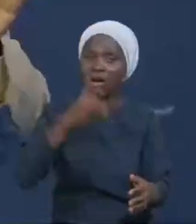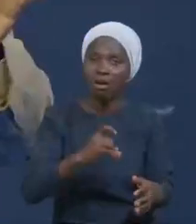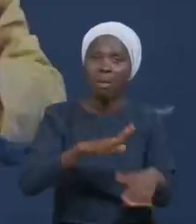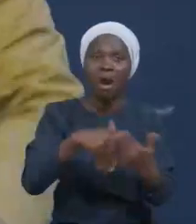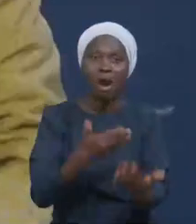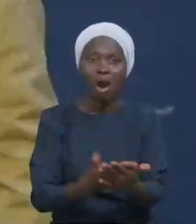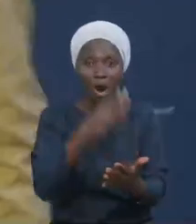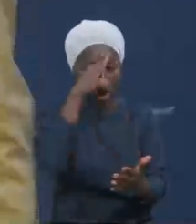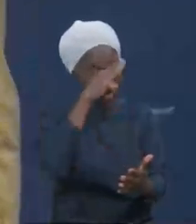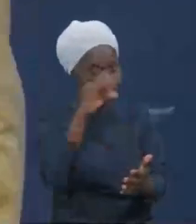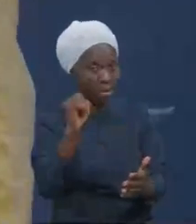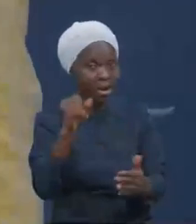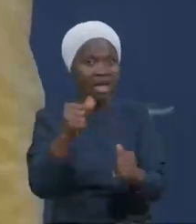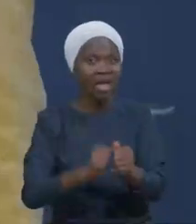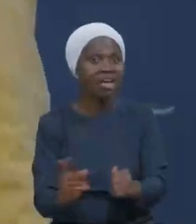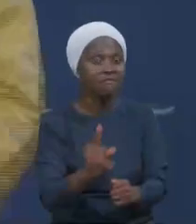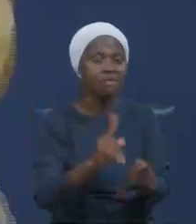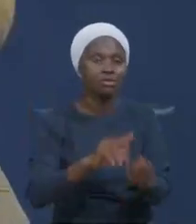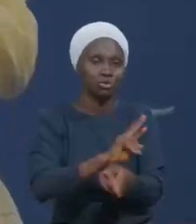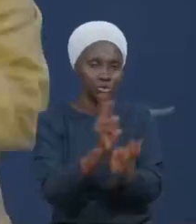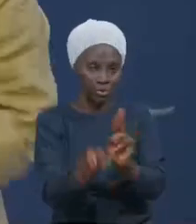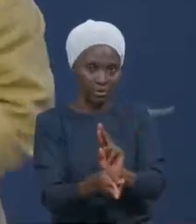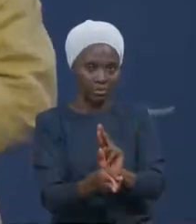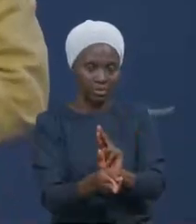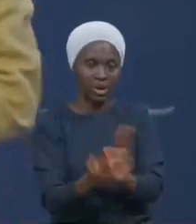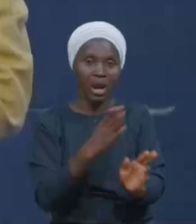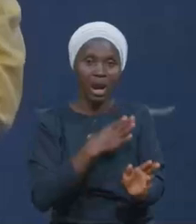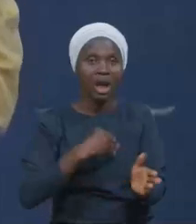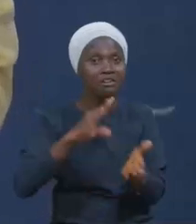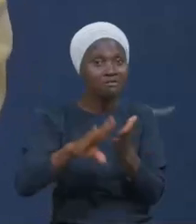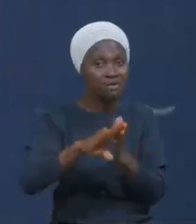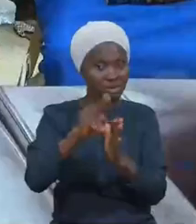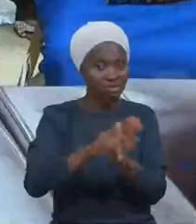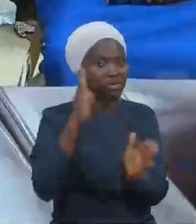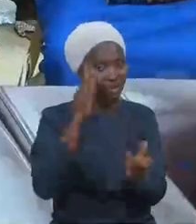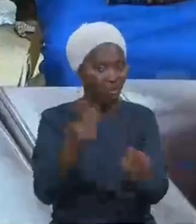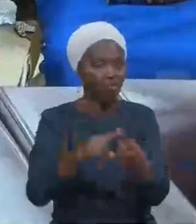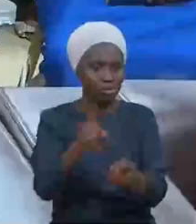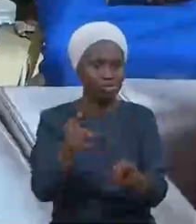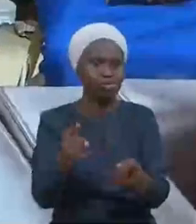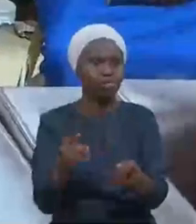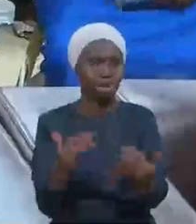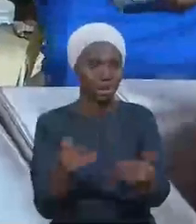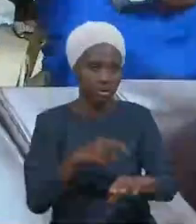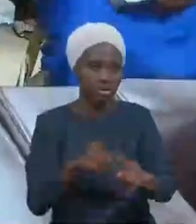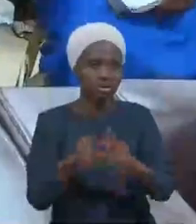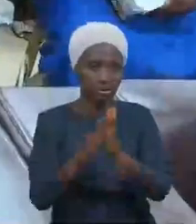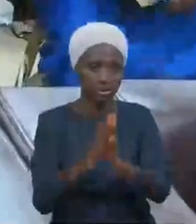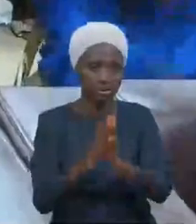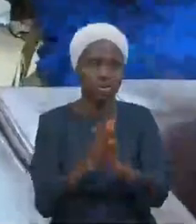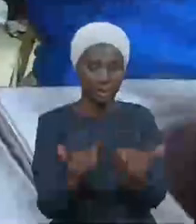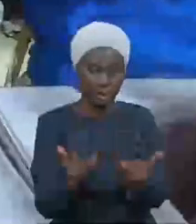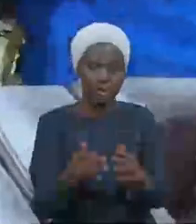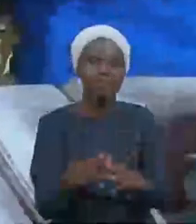tout lieu, de se repentir. Ce pardon viendra pour toi. La tête baissée, les yeux fermés.